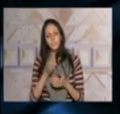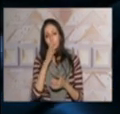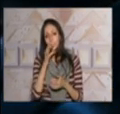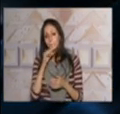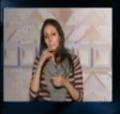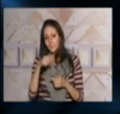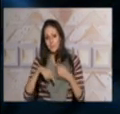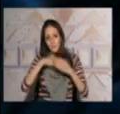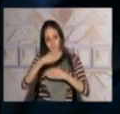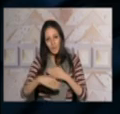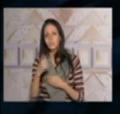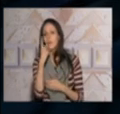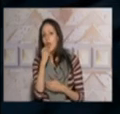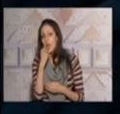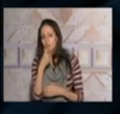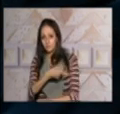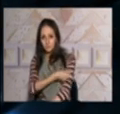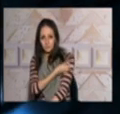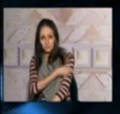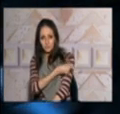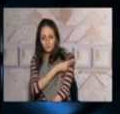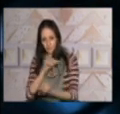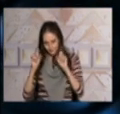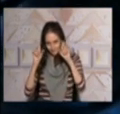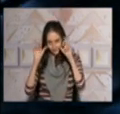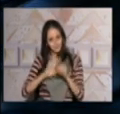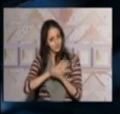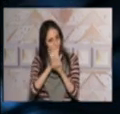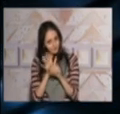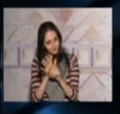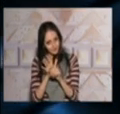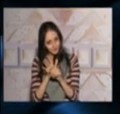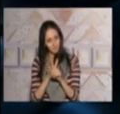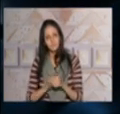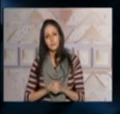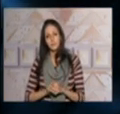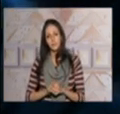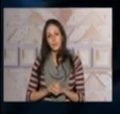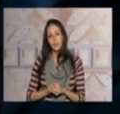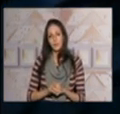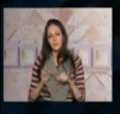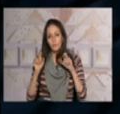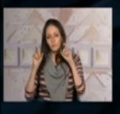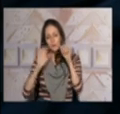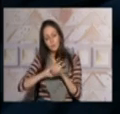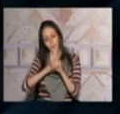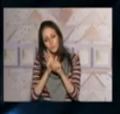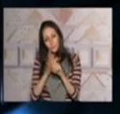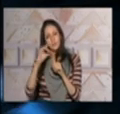على المستوى القومي وفي كل الدول فبدأ حجم الإصابة يقل، وأيضا شكل